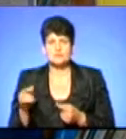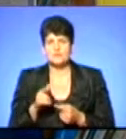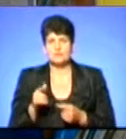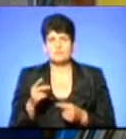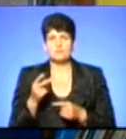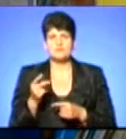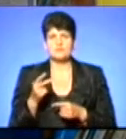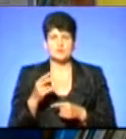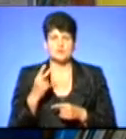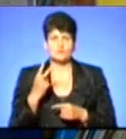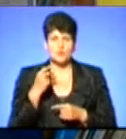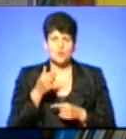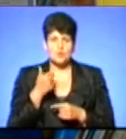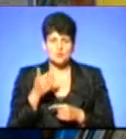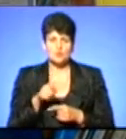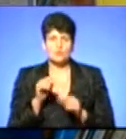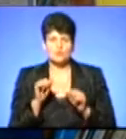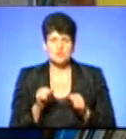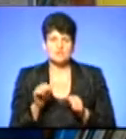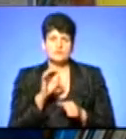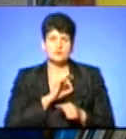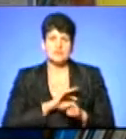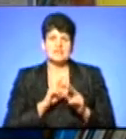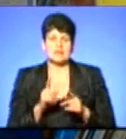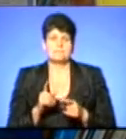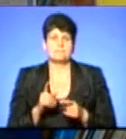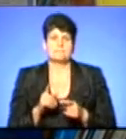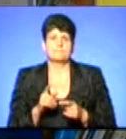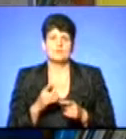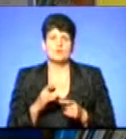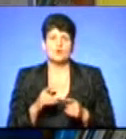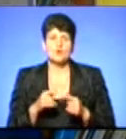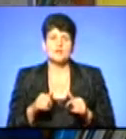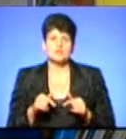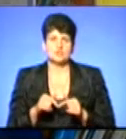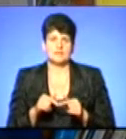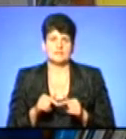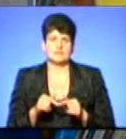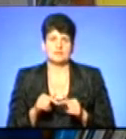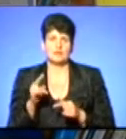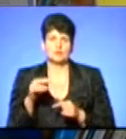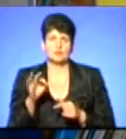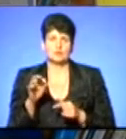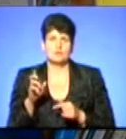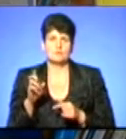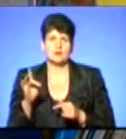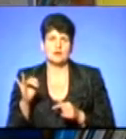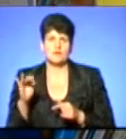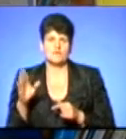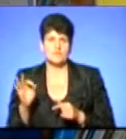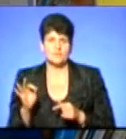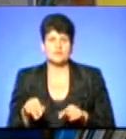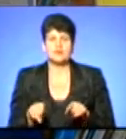півтора-двох років листя перегниває, його можна використовувати як мінеральне, органічне, вибачте, добриво. Так